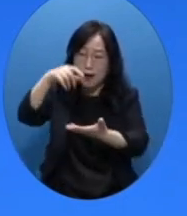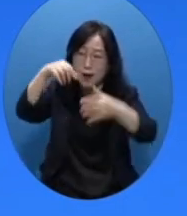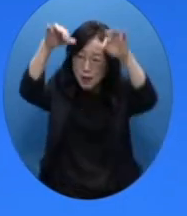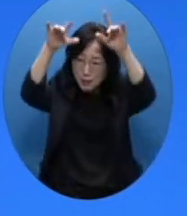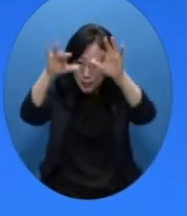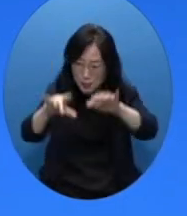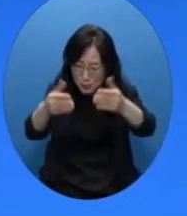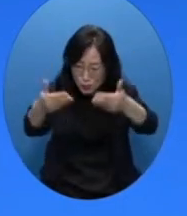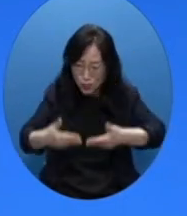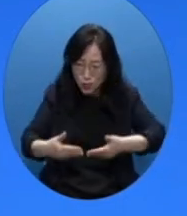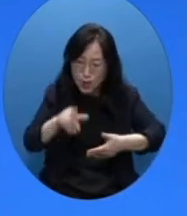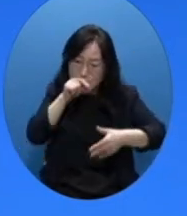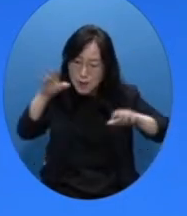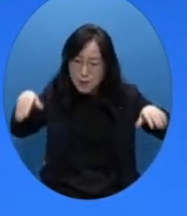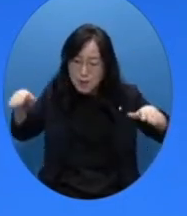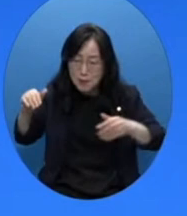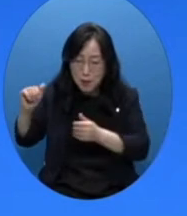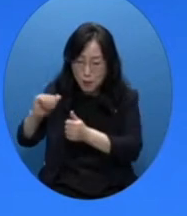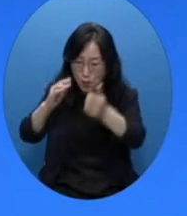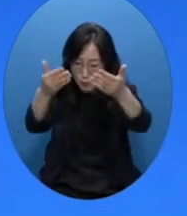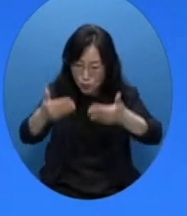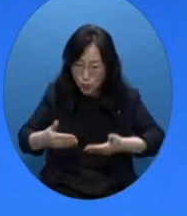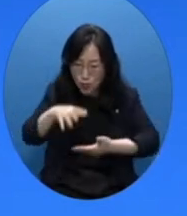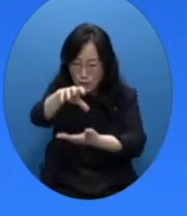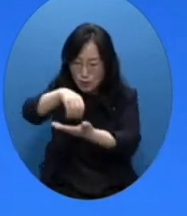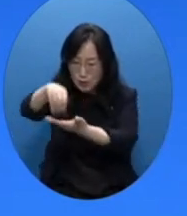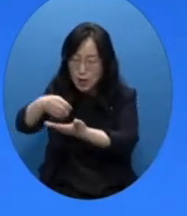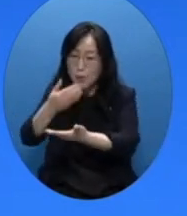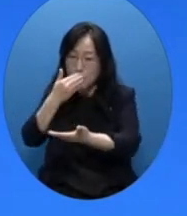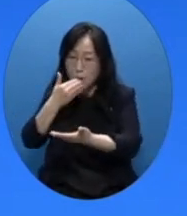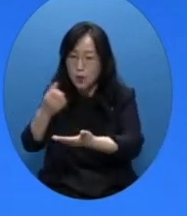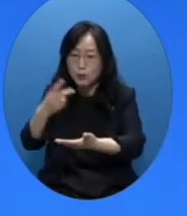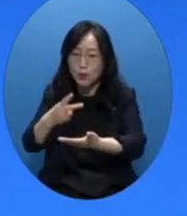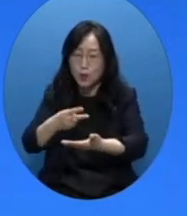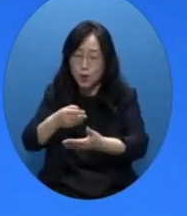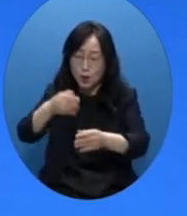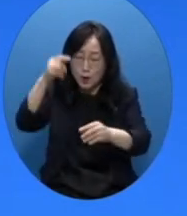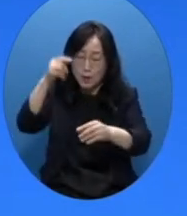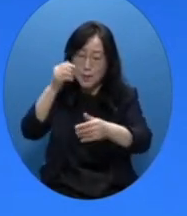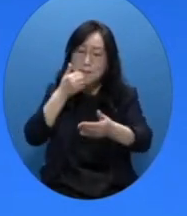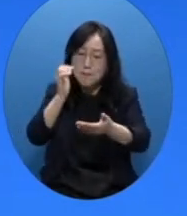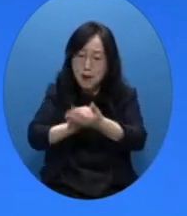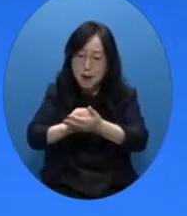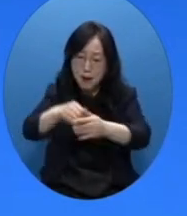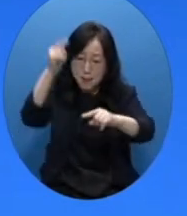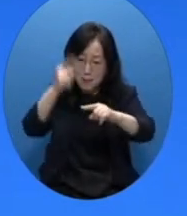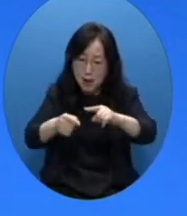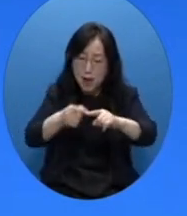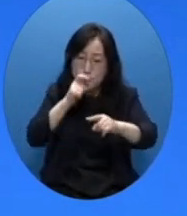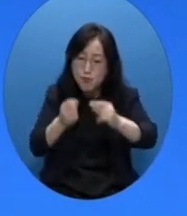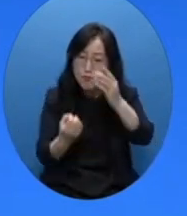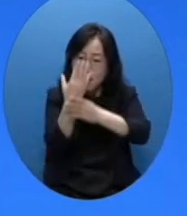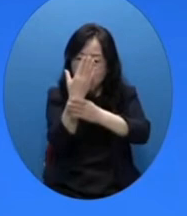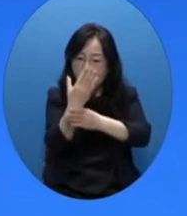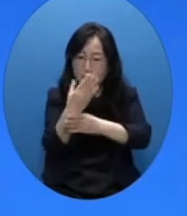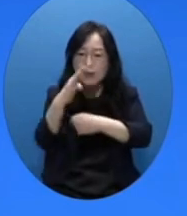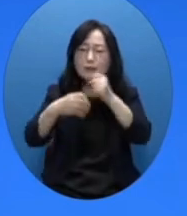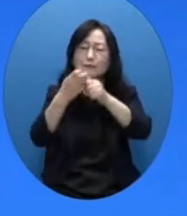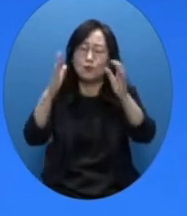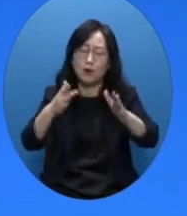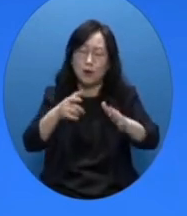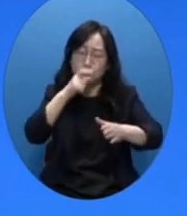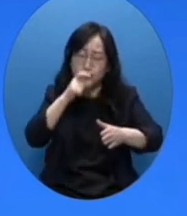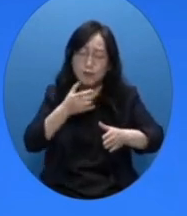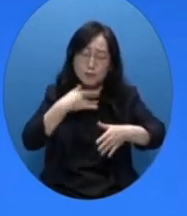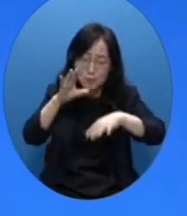배불리 먹여주시고 물이 터져나오게 해서 우리의 갈증을 해결해 주시고 40년 동안 지나오는 동안에 옷이